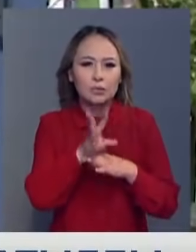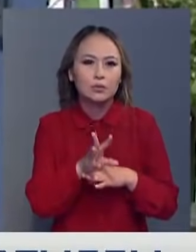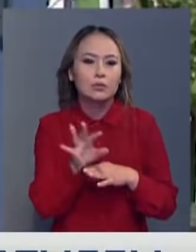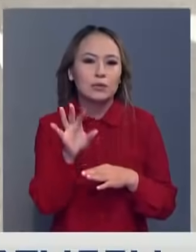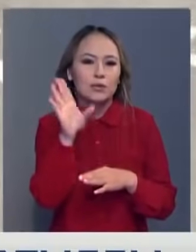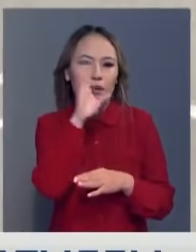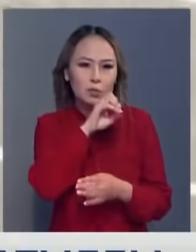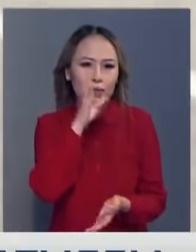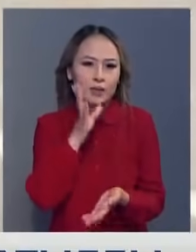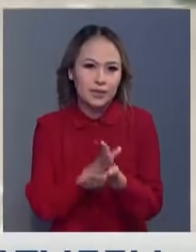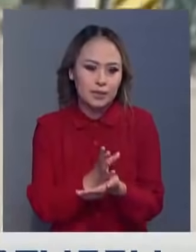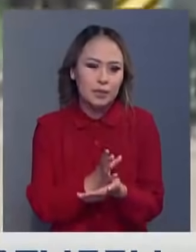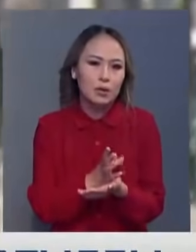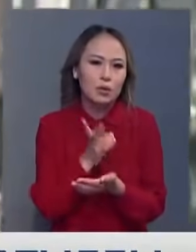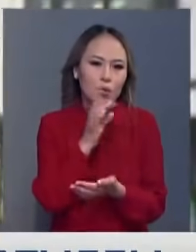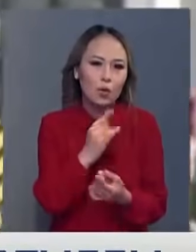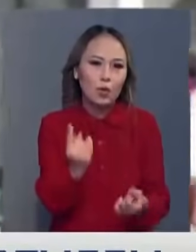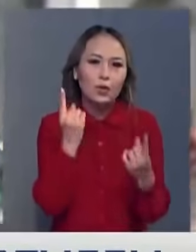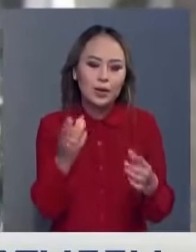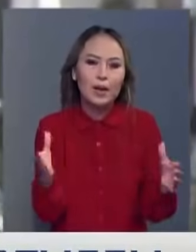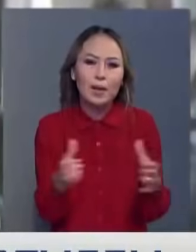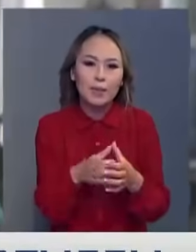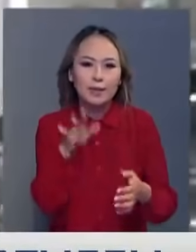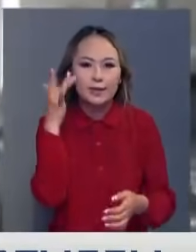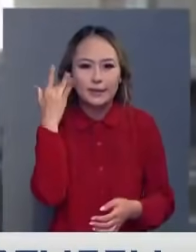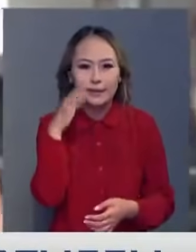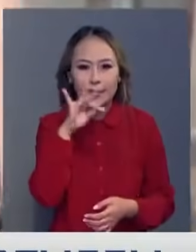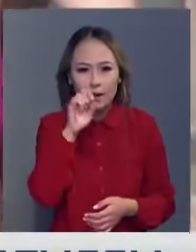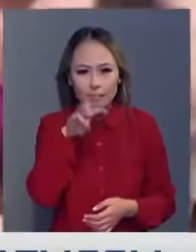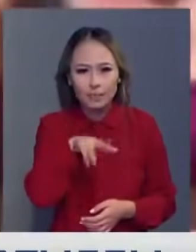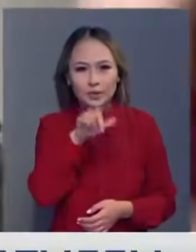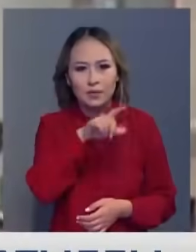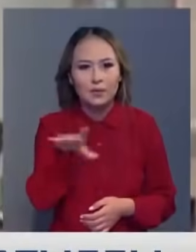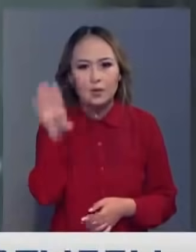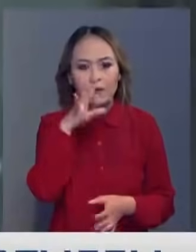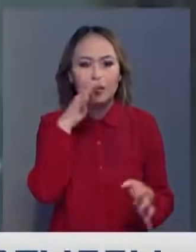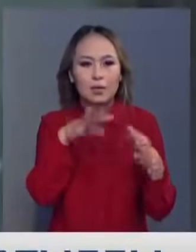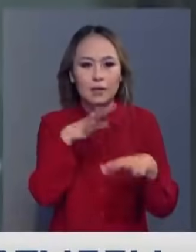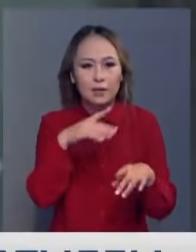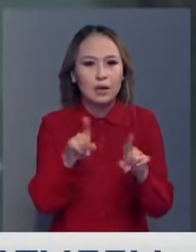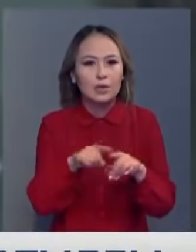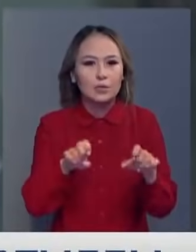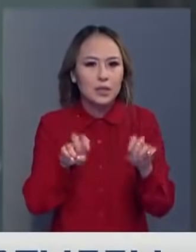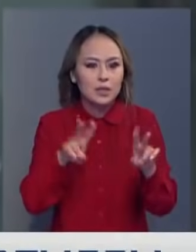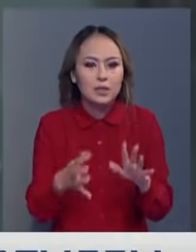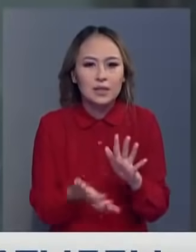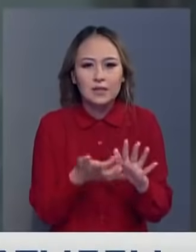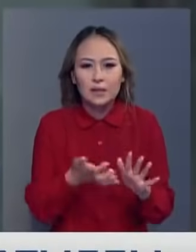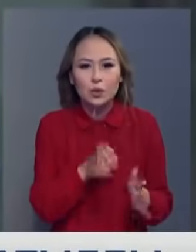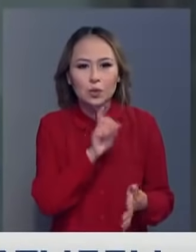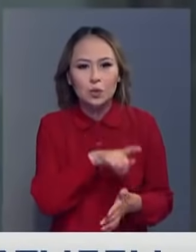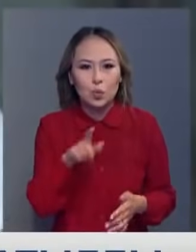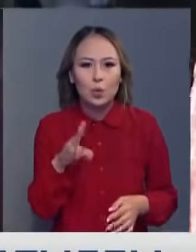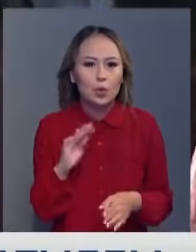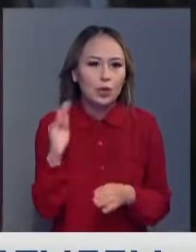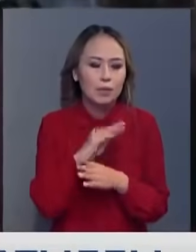етуге мүмкіндік береді деп отыр. Алайда бірқатар ірі компания Трамп шешімін сын қалды. Олар елде бірқатар мамандық иелерінің жетіспейтіндігін алға тартады.